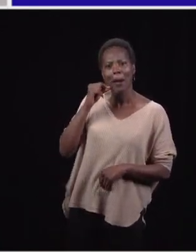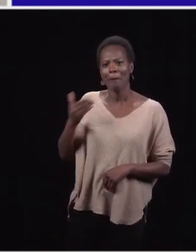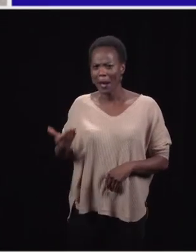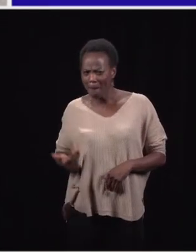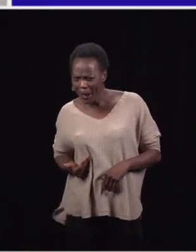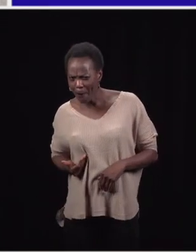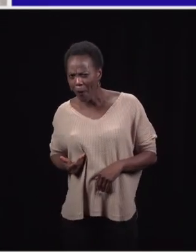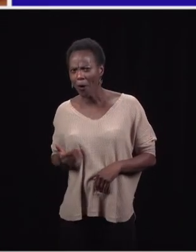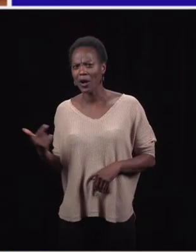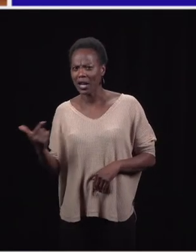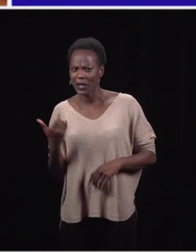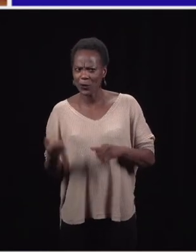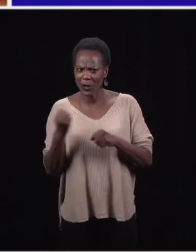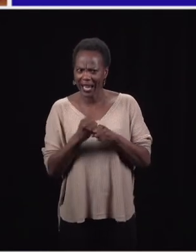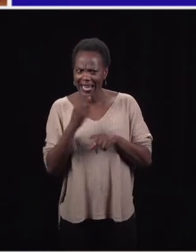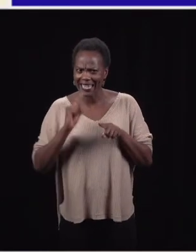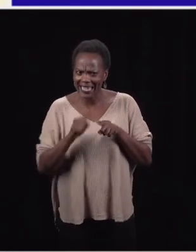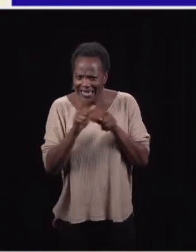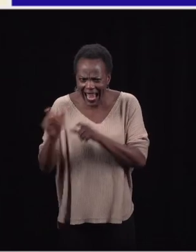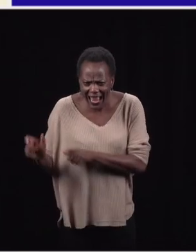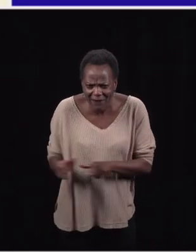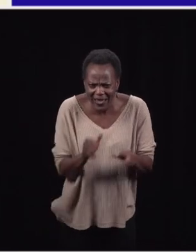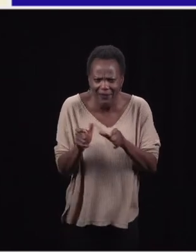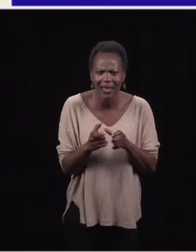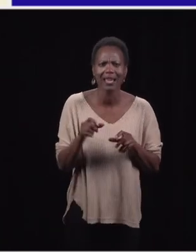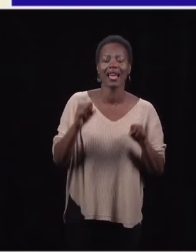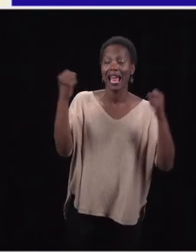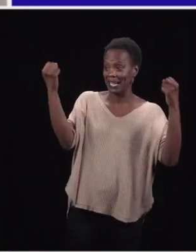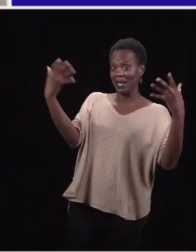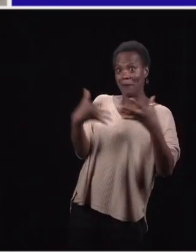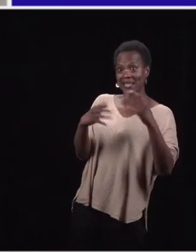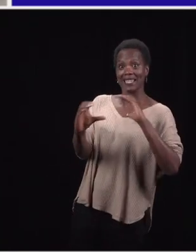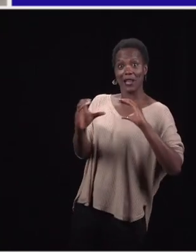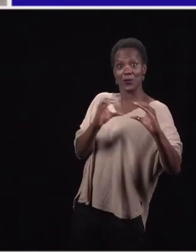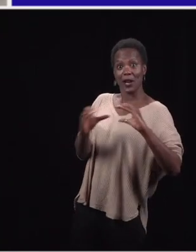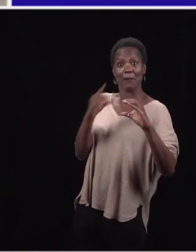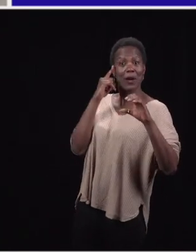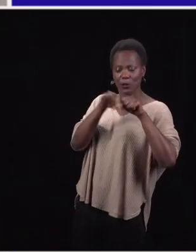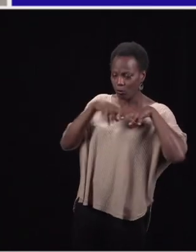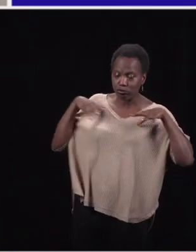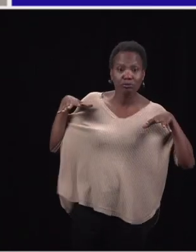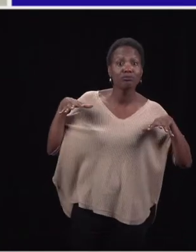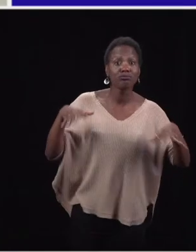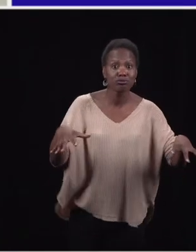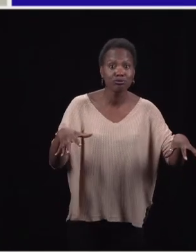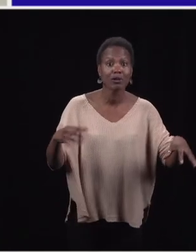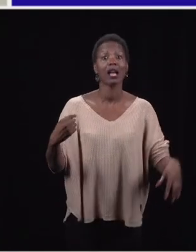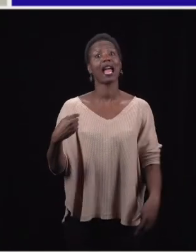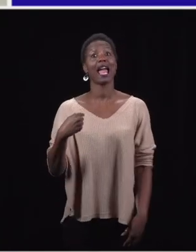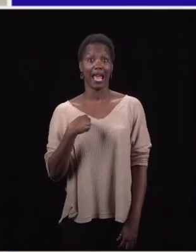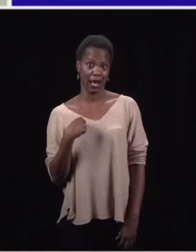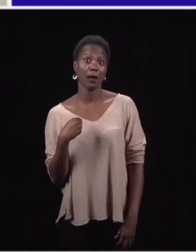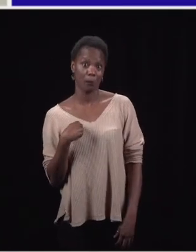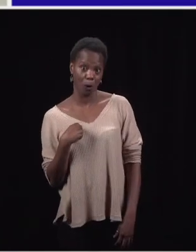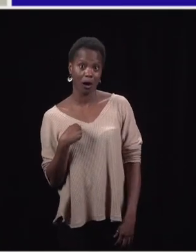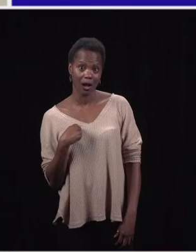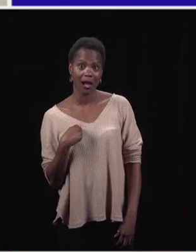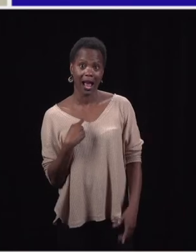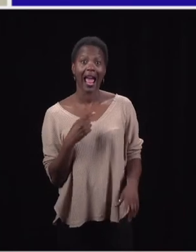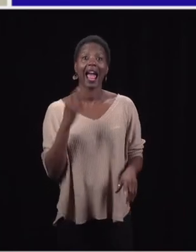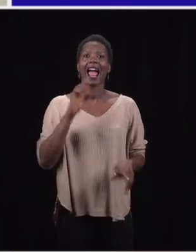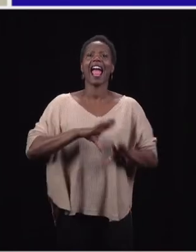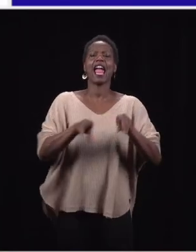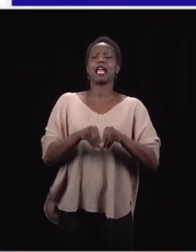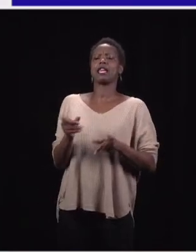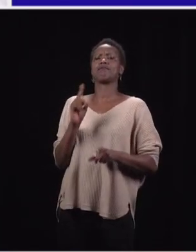détails les magiciennes de la com qui préparent le tout pour faire rayonner l'événement au-delà des frontières et enfin moins qui en profite pour mener toute l'équipe à la